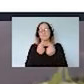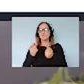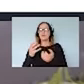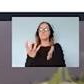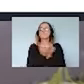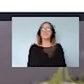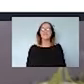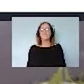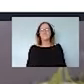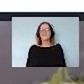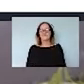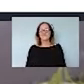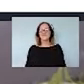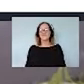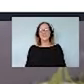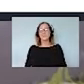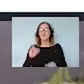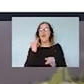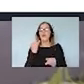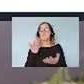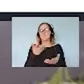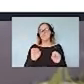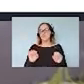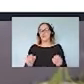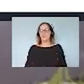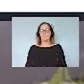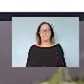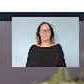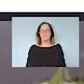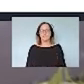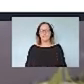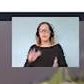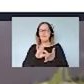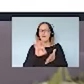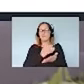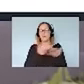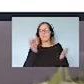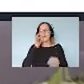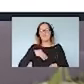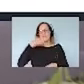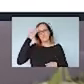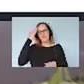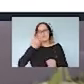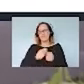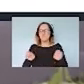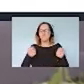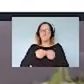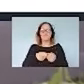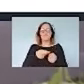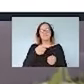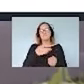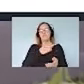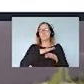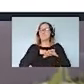brać? No właśnie, więc jak to działa? Pewnie Państwo wiedzą, bo jesteście w Spoedzie, że